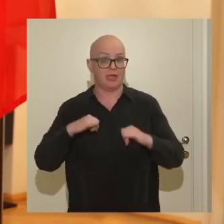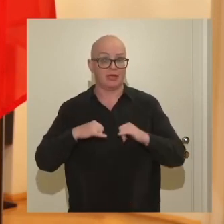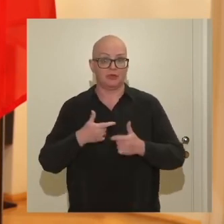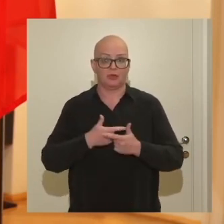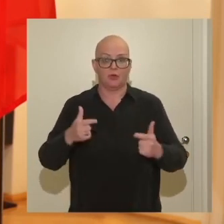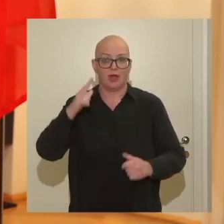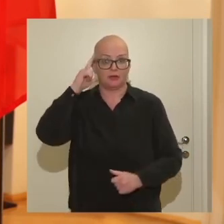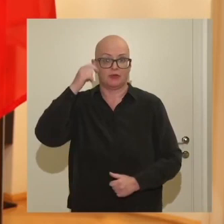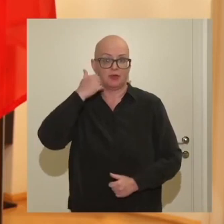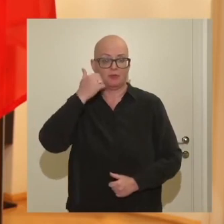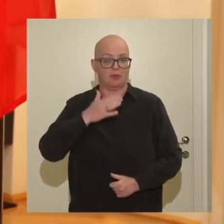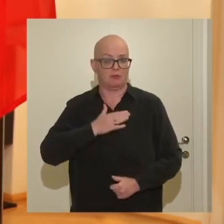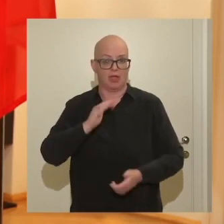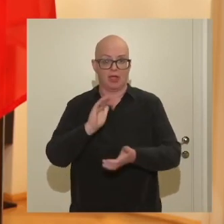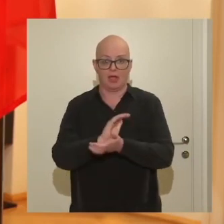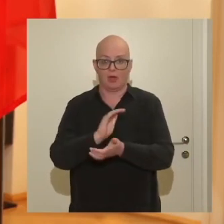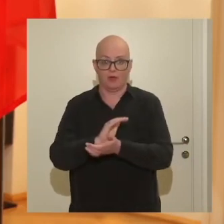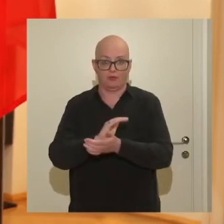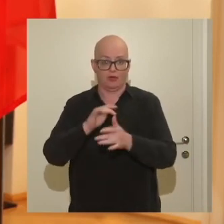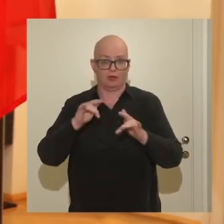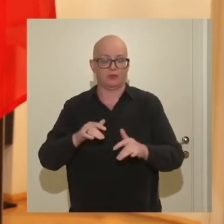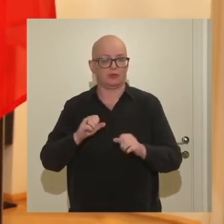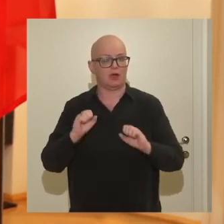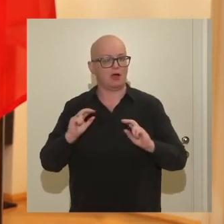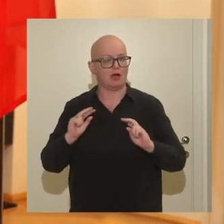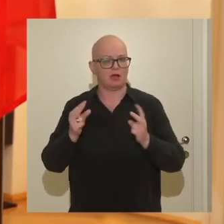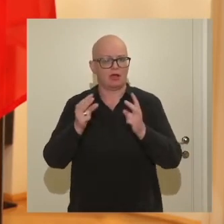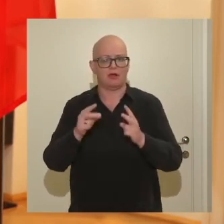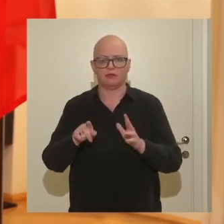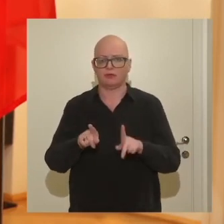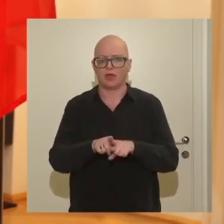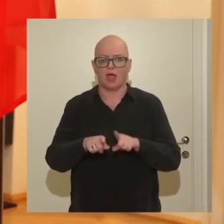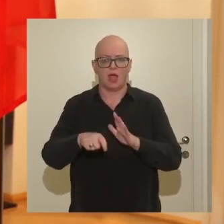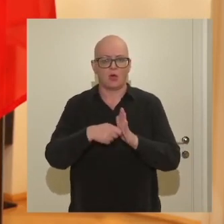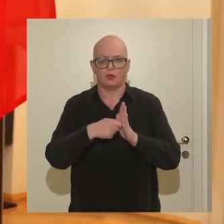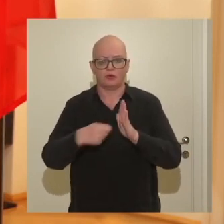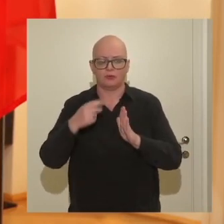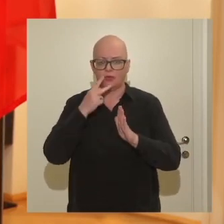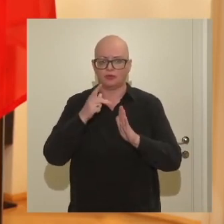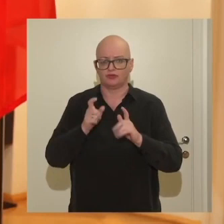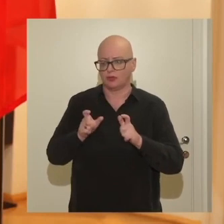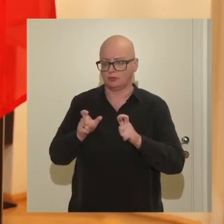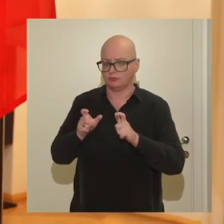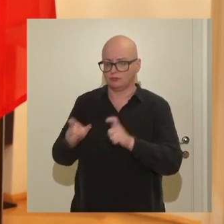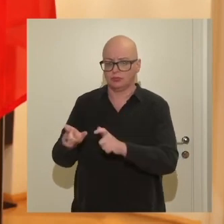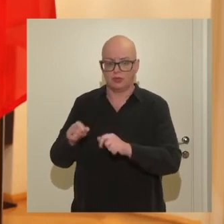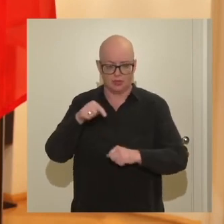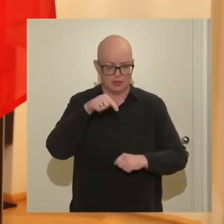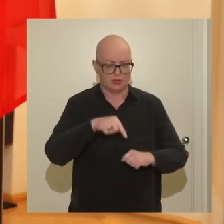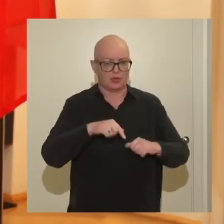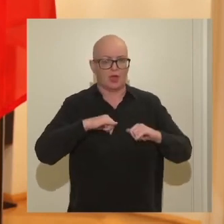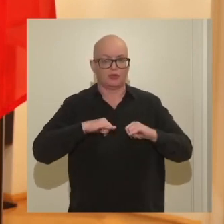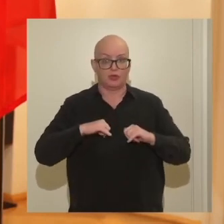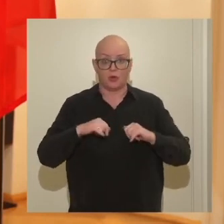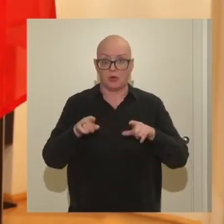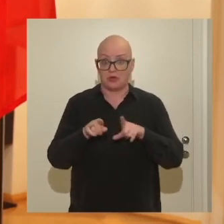schönreden. Wenn ich mich zurückerinnere an meine Jugendzeit, dort hat es 5-Uhr-Tee geheißen. Nach dem